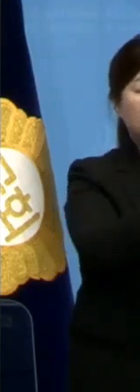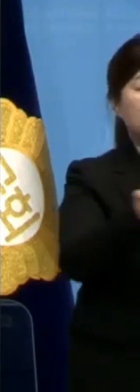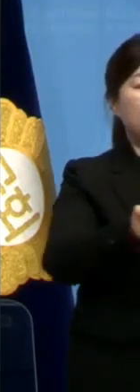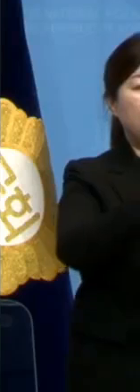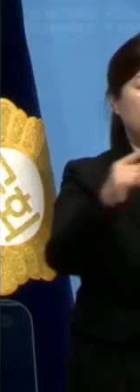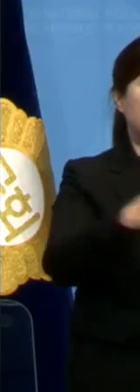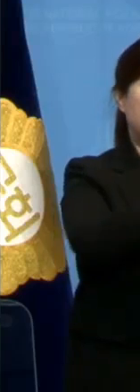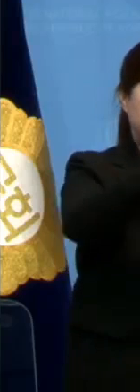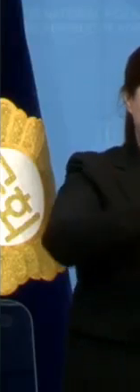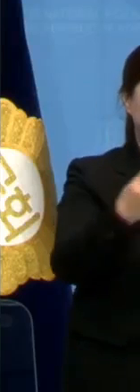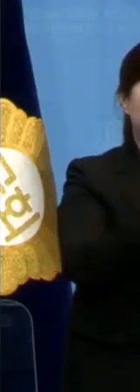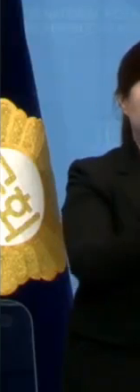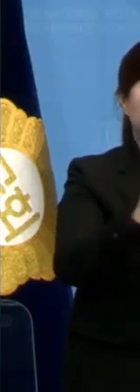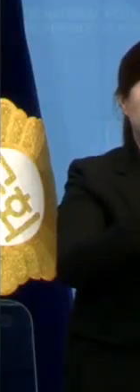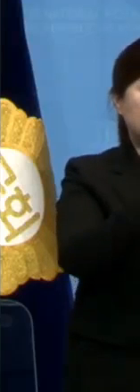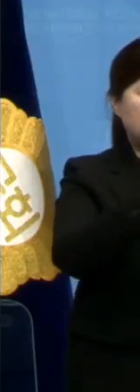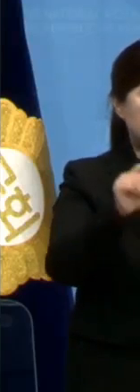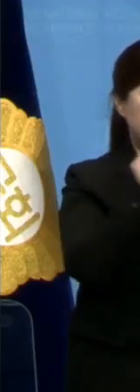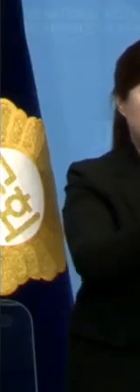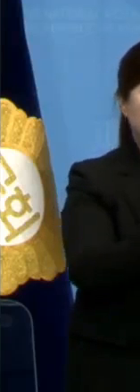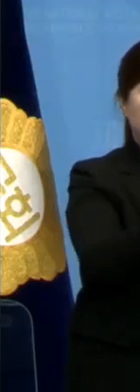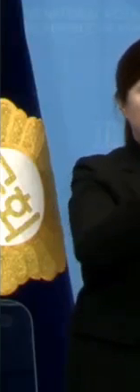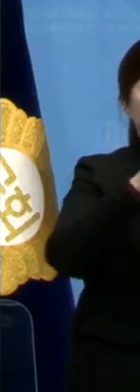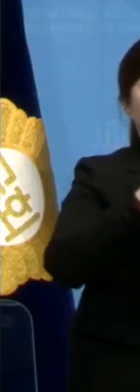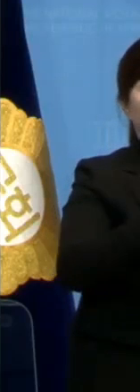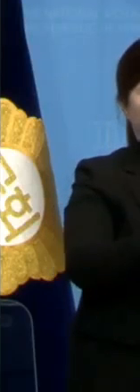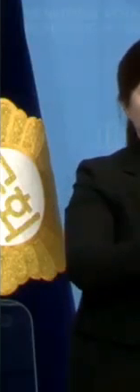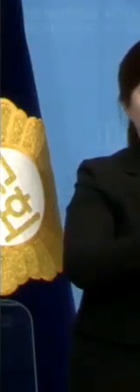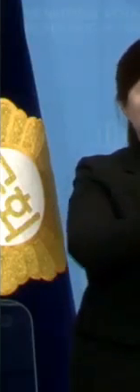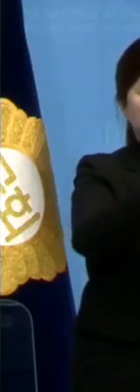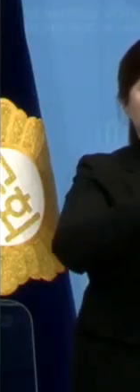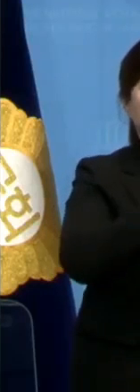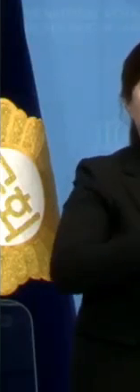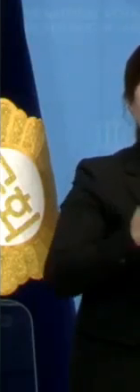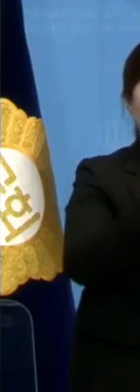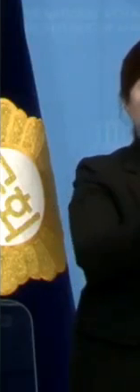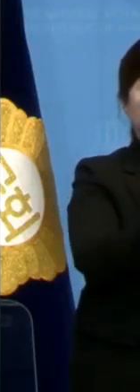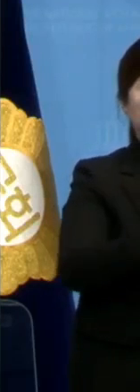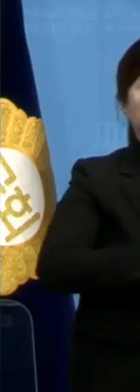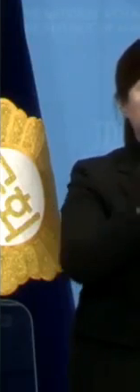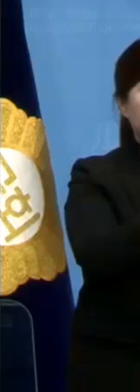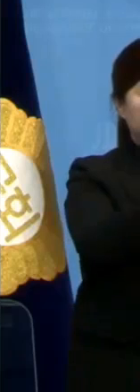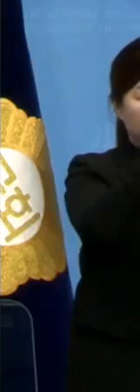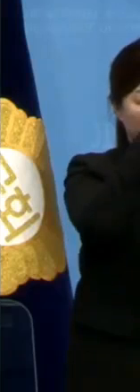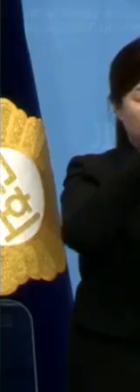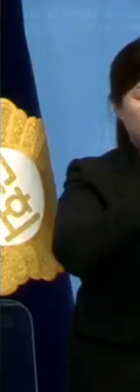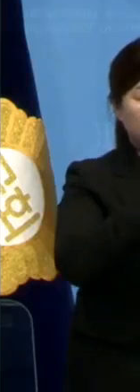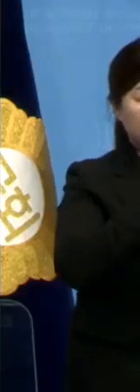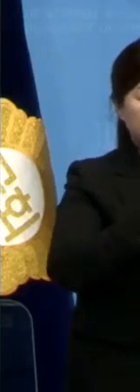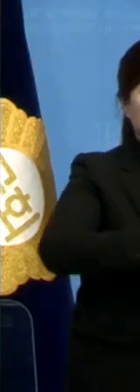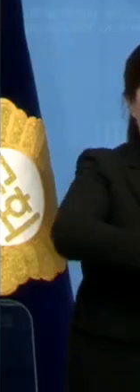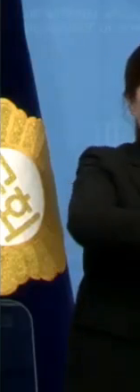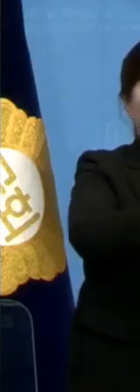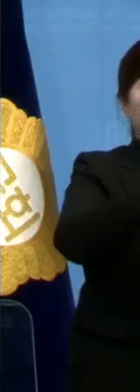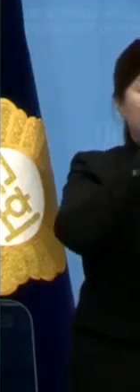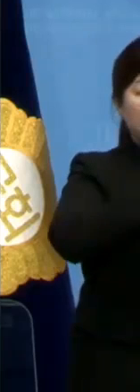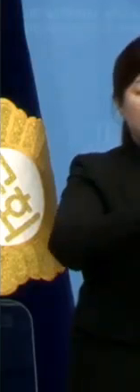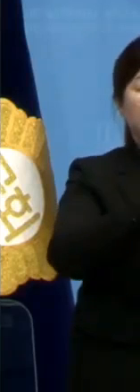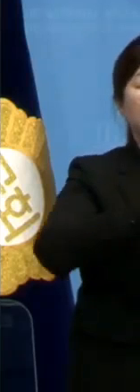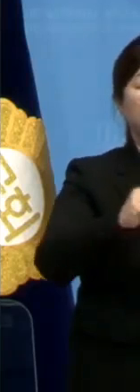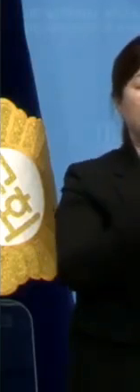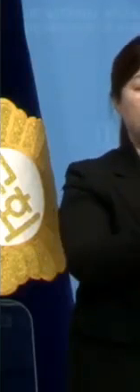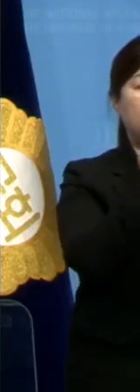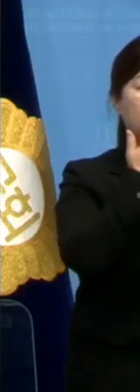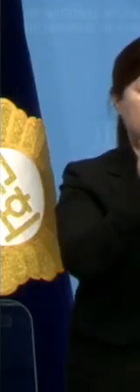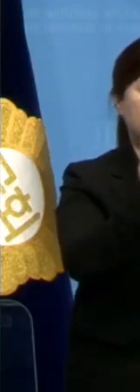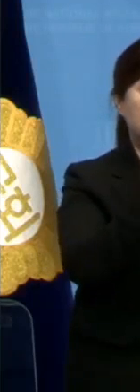생활환경 변화로 인해 또 다른 감염병은 앞으로도 계속 우리를 위협할 것이고 감염병 위협에 적극적이고 효과적으로 대응할 수